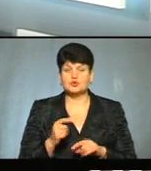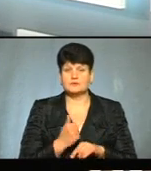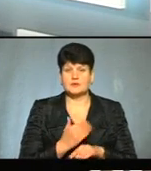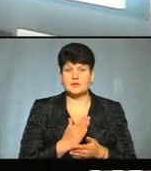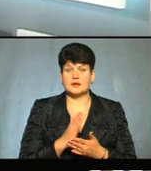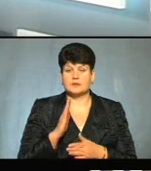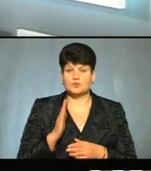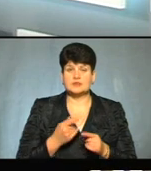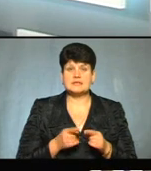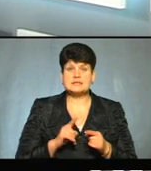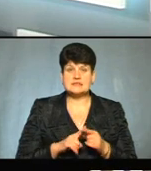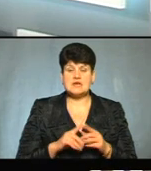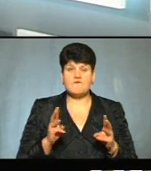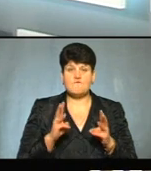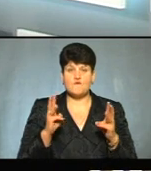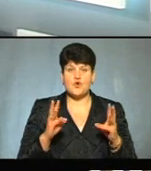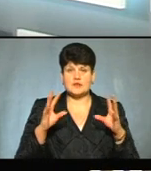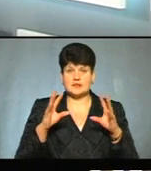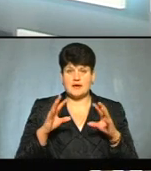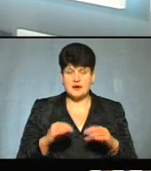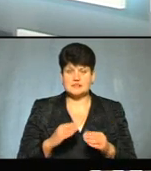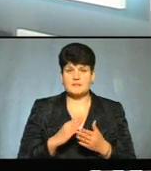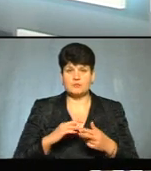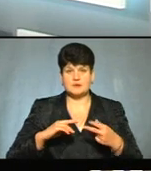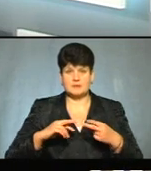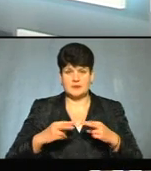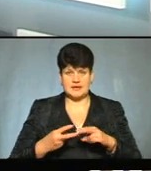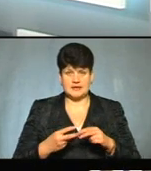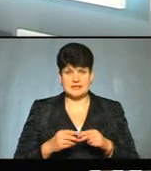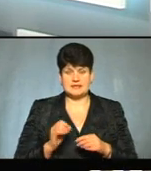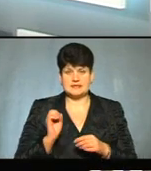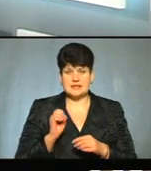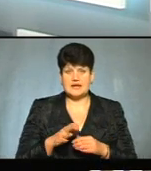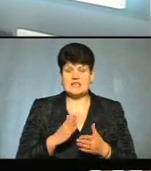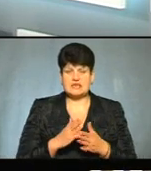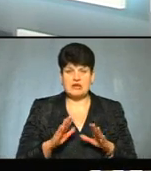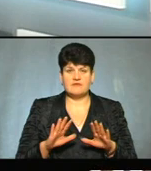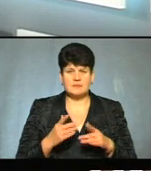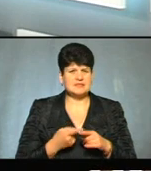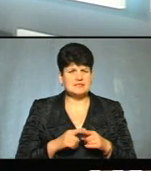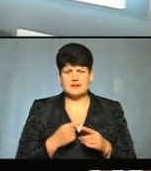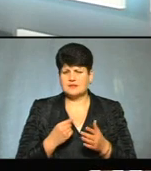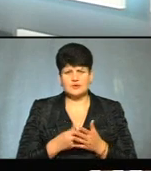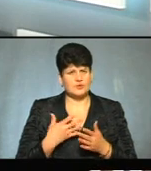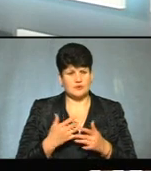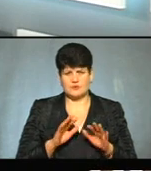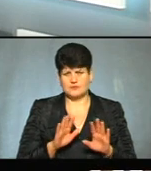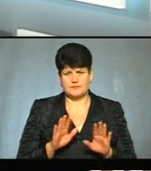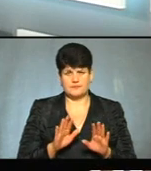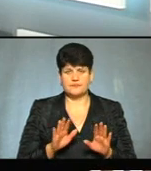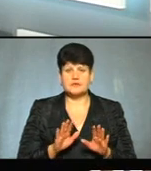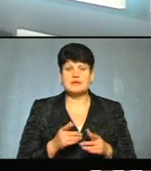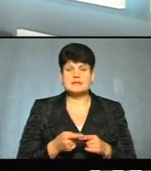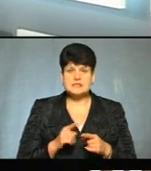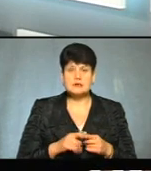основне має бути, це ці вогнегасники мають бути перезаряджені. Адже є випадки, це не є дороговартісна